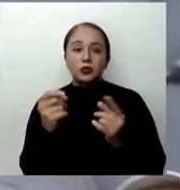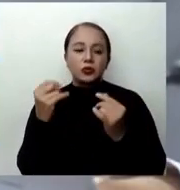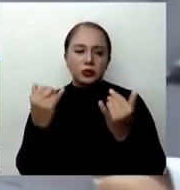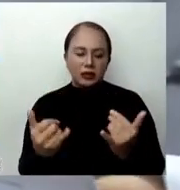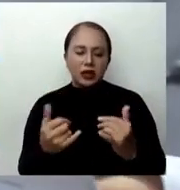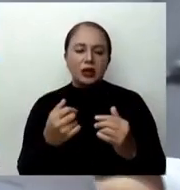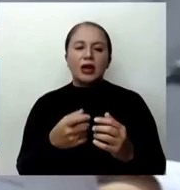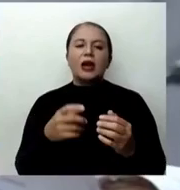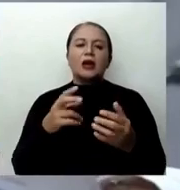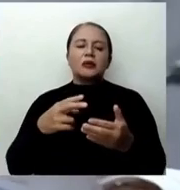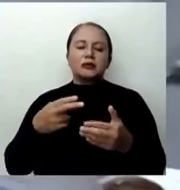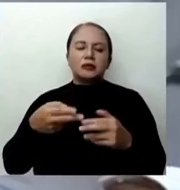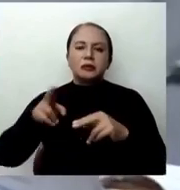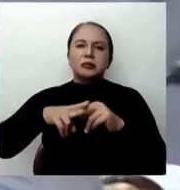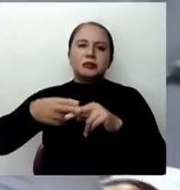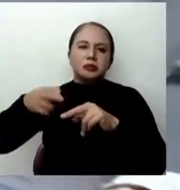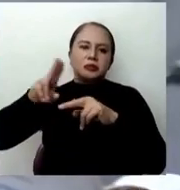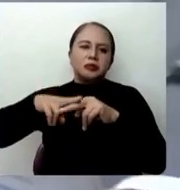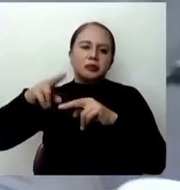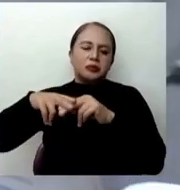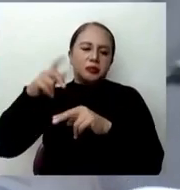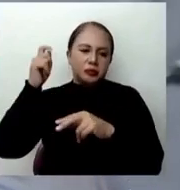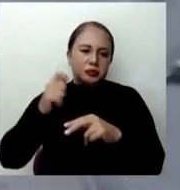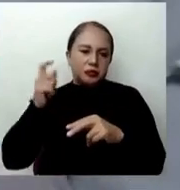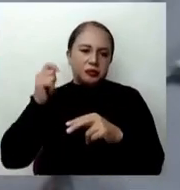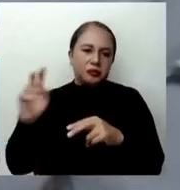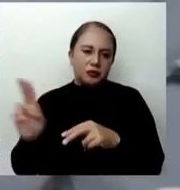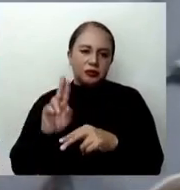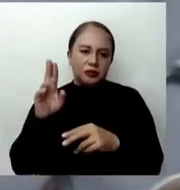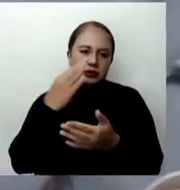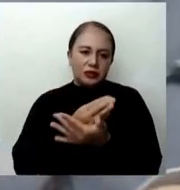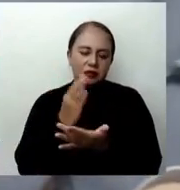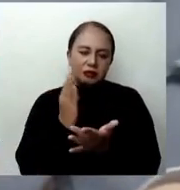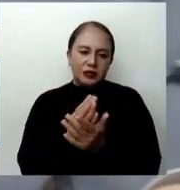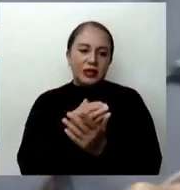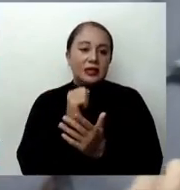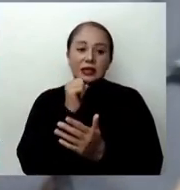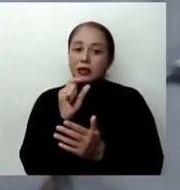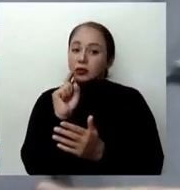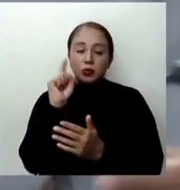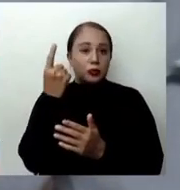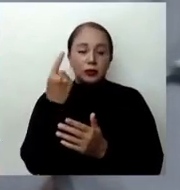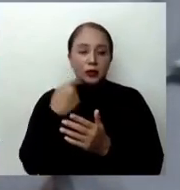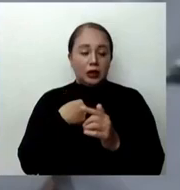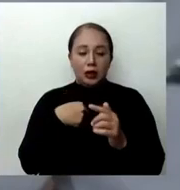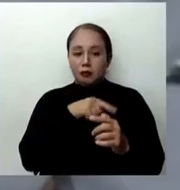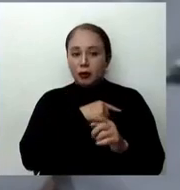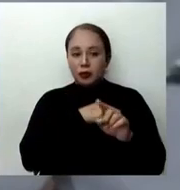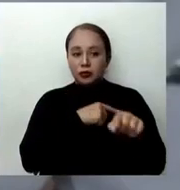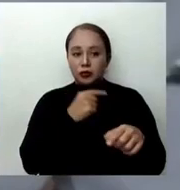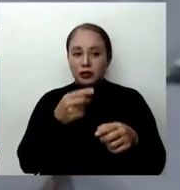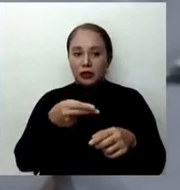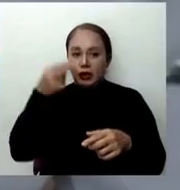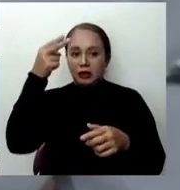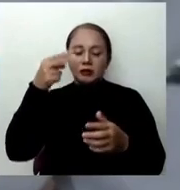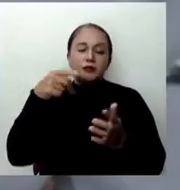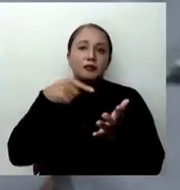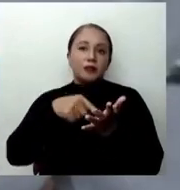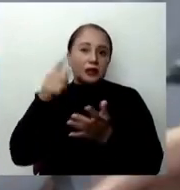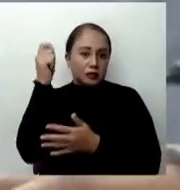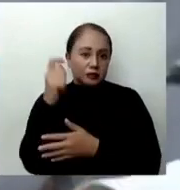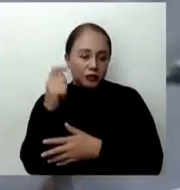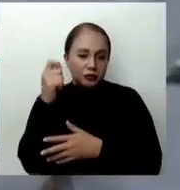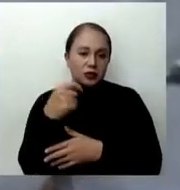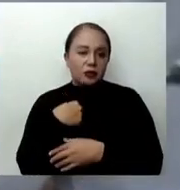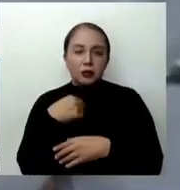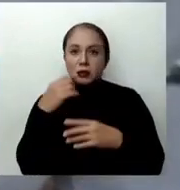ng palaki yung pong pensyon na kinakain ng budget. Hindi lang po kami na-alarma na dumalaki ang binabayad sa pensyon, mas na-alarma